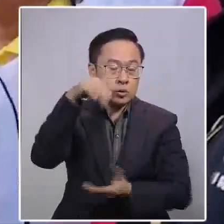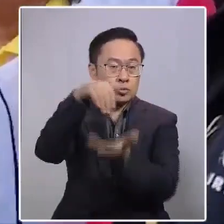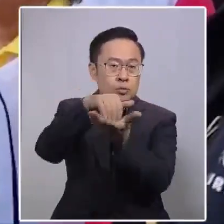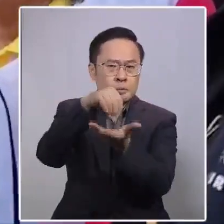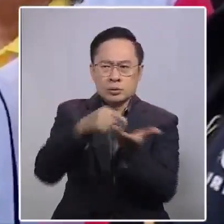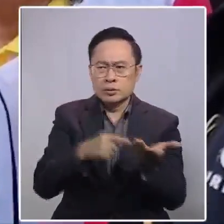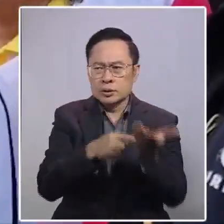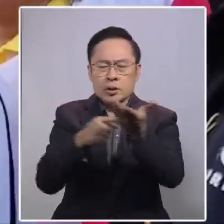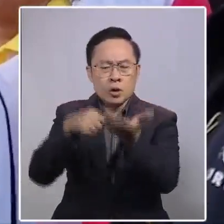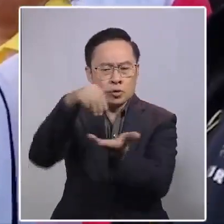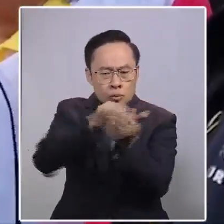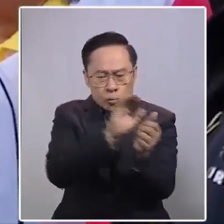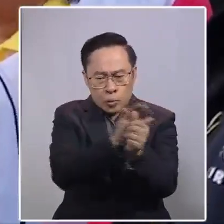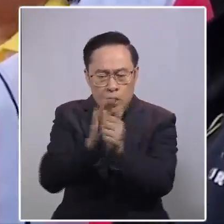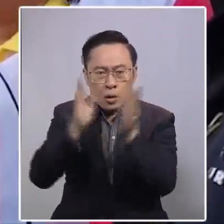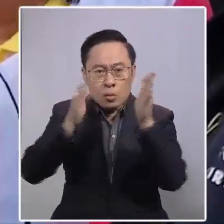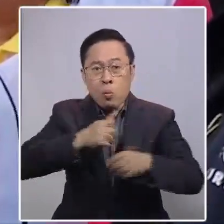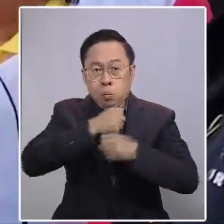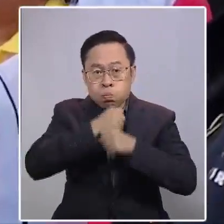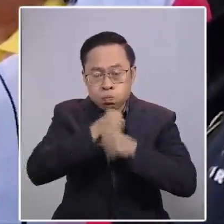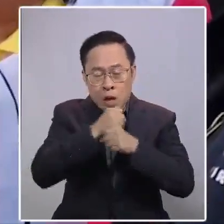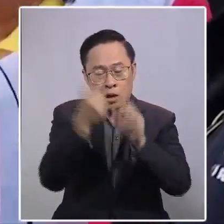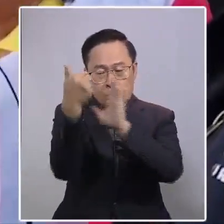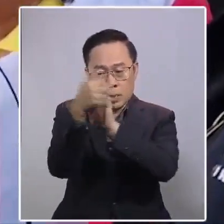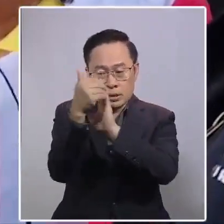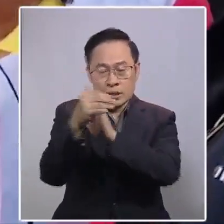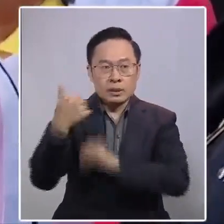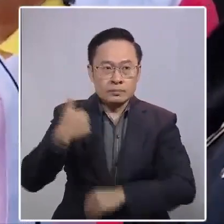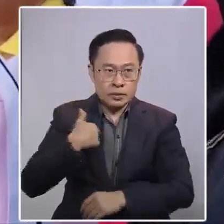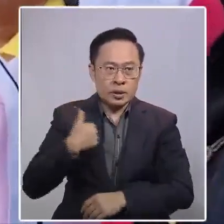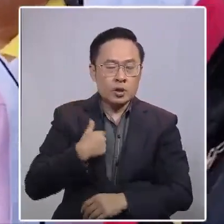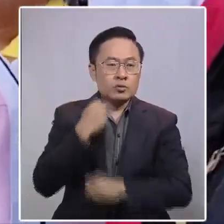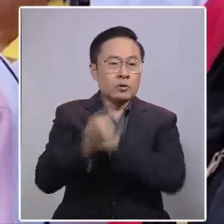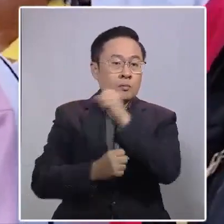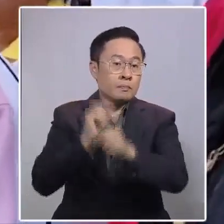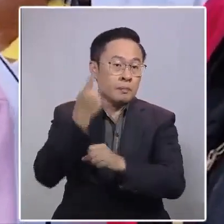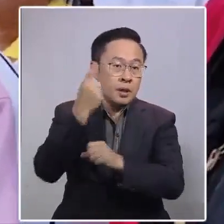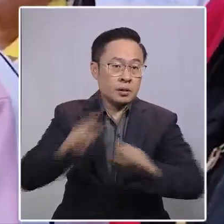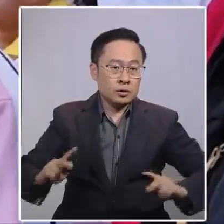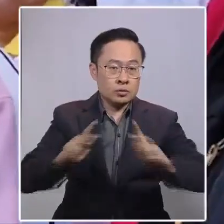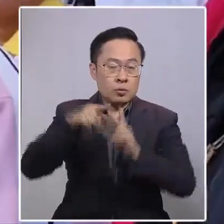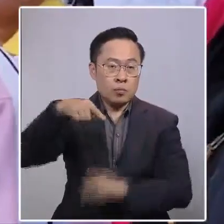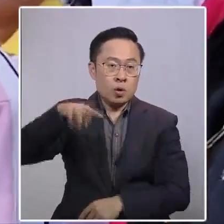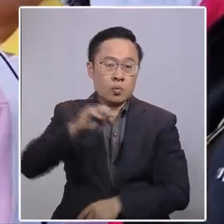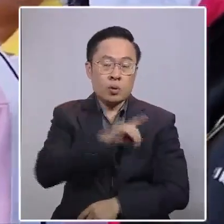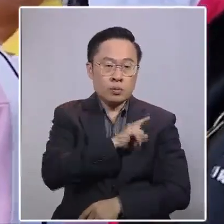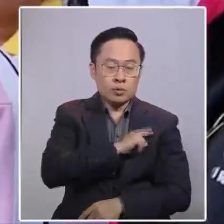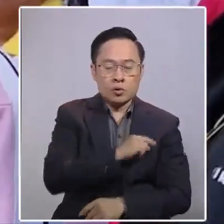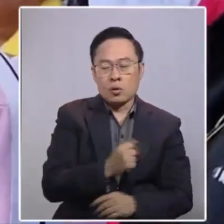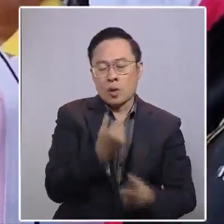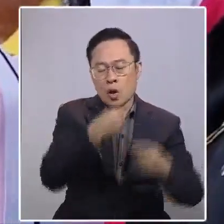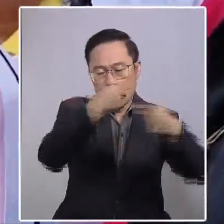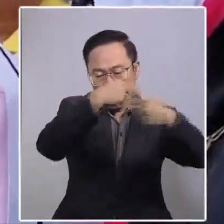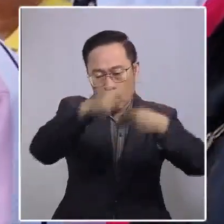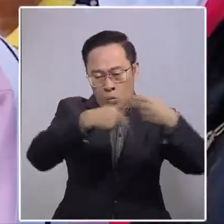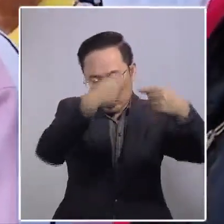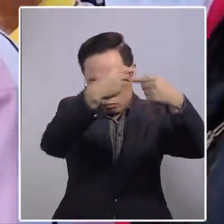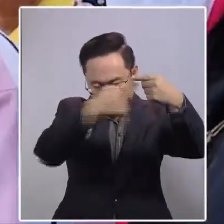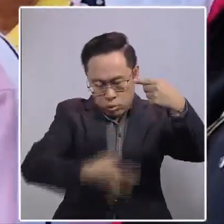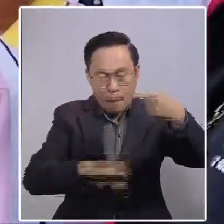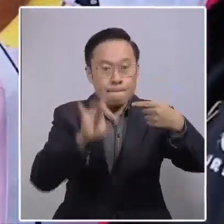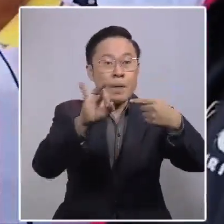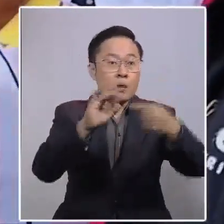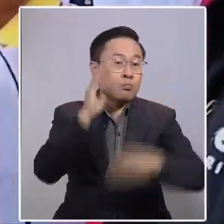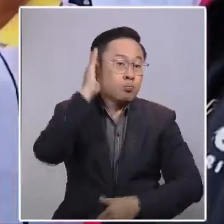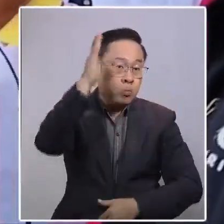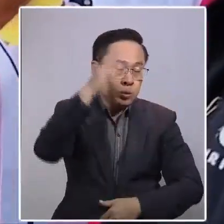าลผู้สูงอายุใน20จังหวัดภาคอีสานส่วนของขวัญปีใหม่ทางกระทรวงพม.นั้นจะมีทั้งหมด8ด้านซึ่งในวันพรุ่งนี้จะก่อ